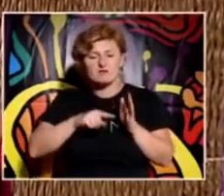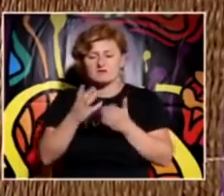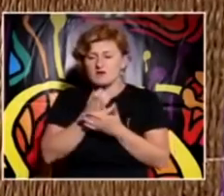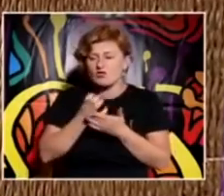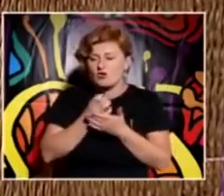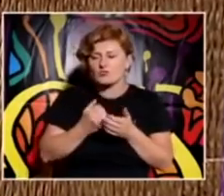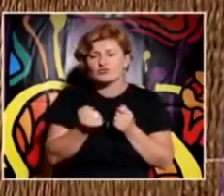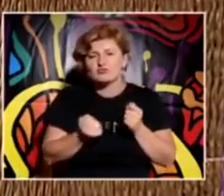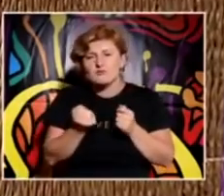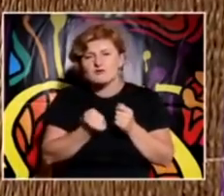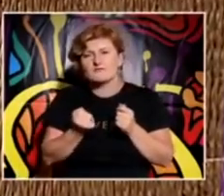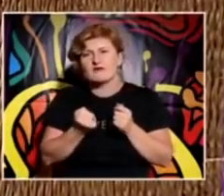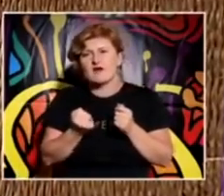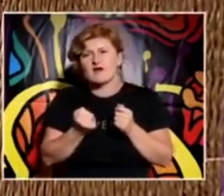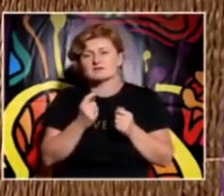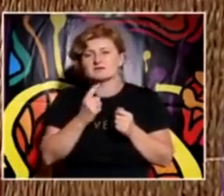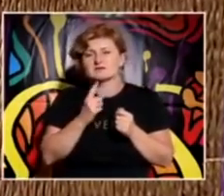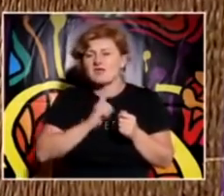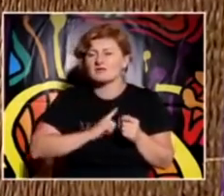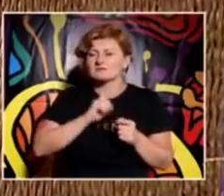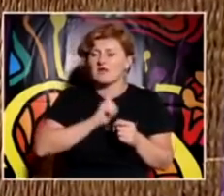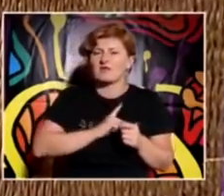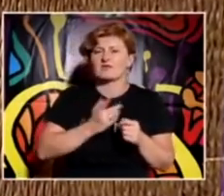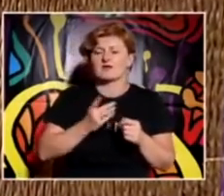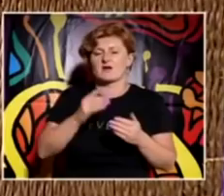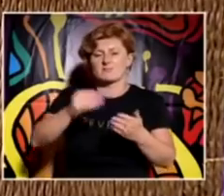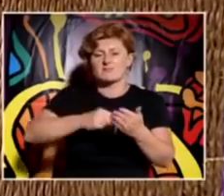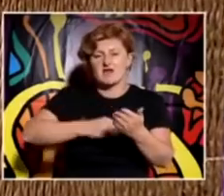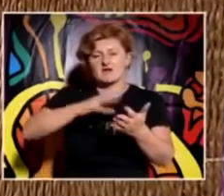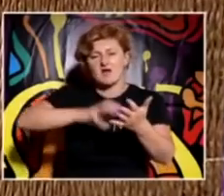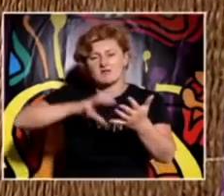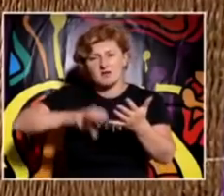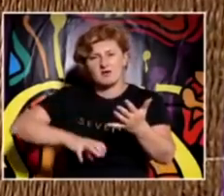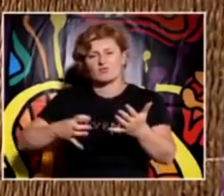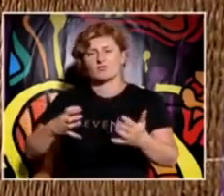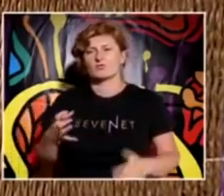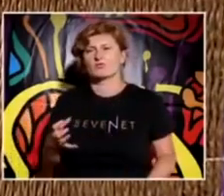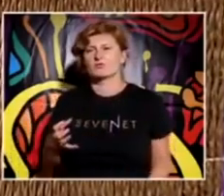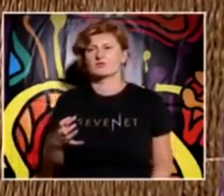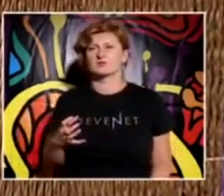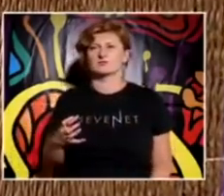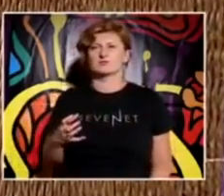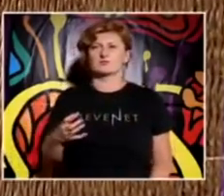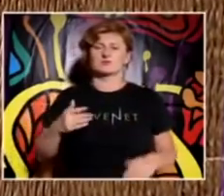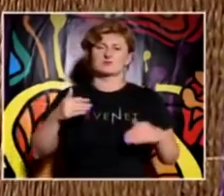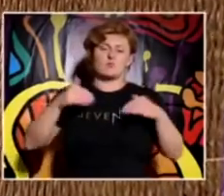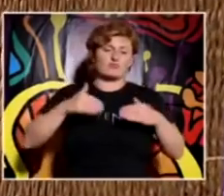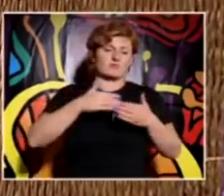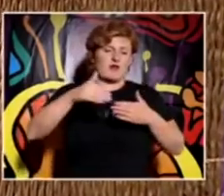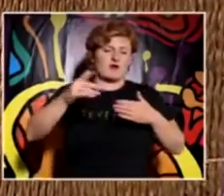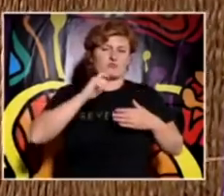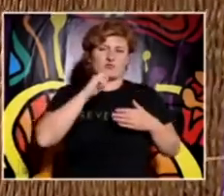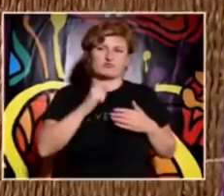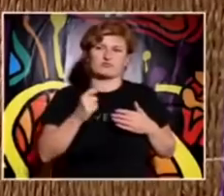czyli utrzymywać to, żeby mieć jakieś zlecenia, nie wiem, pisania artykułów i tak dalej, żeby móc dalej podróżować.